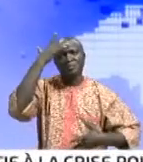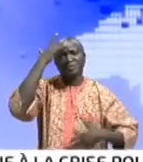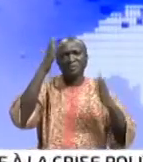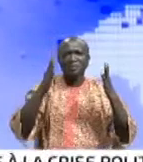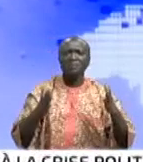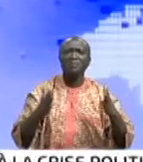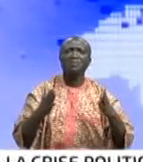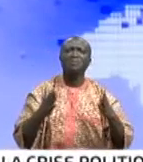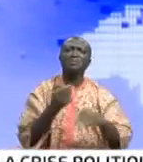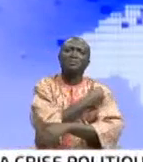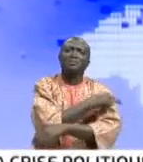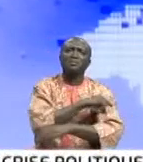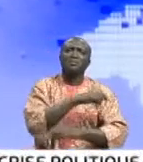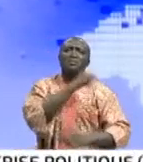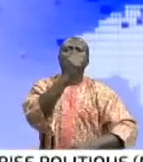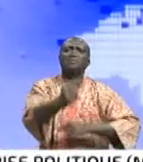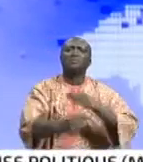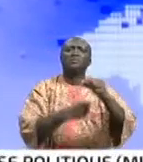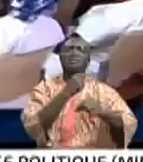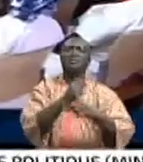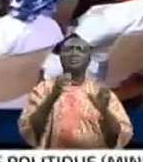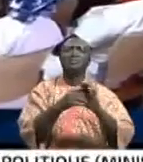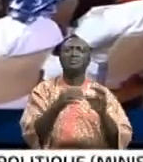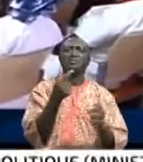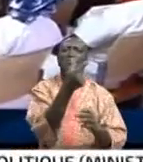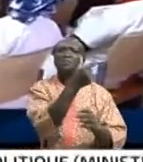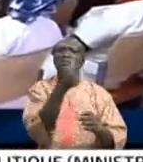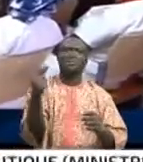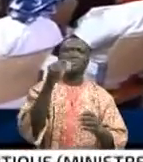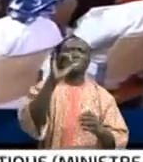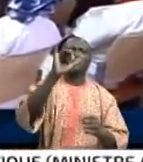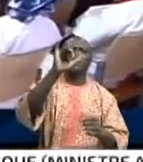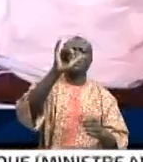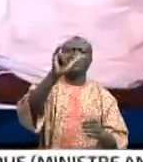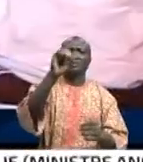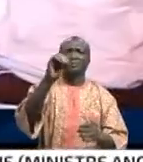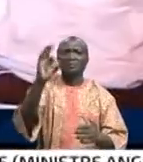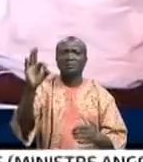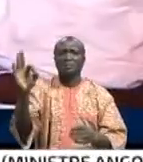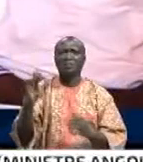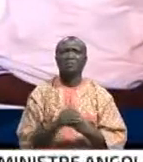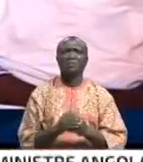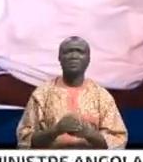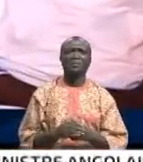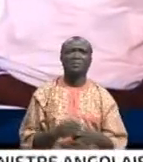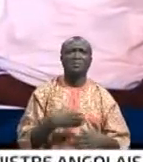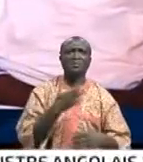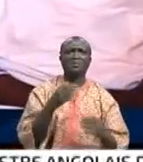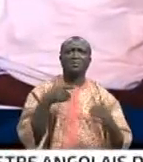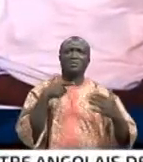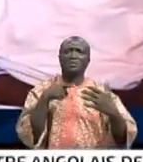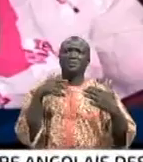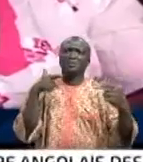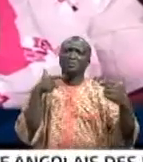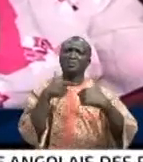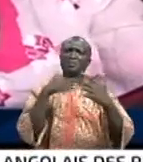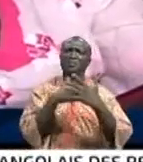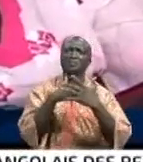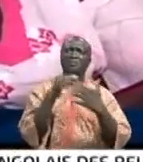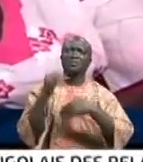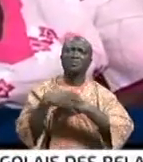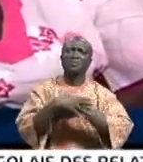de Grand Yoff plus de détails avec Adjara Cissé contre le cancer c'est le cri de guerre des associations qui luttent contre cette maladie